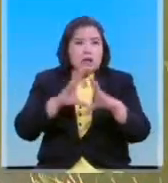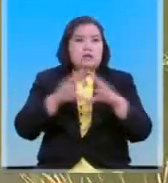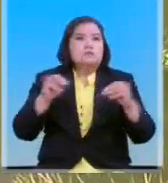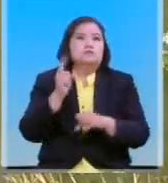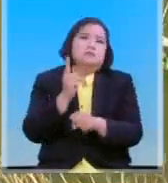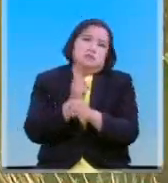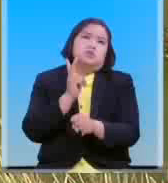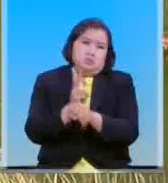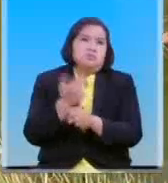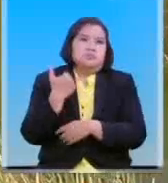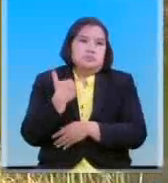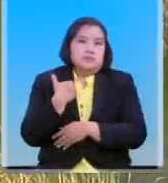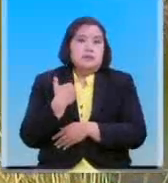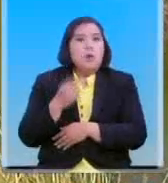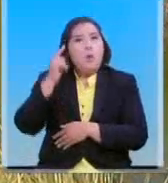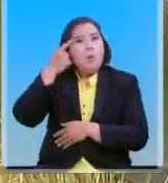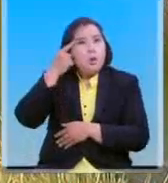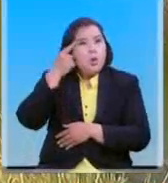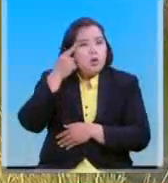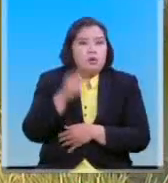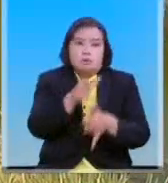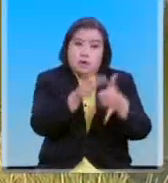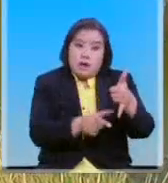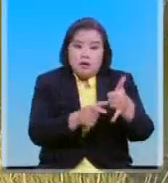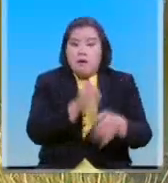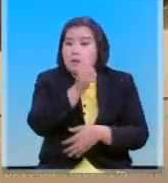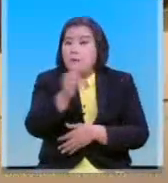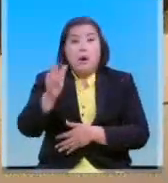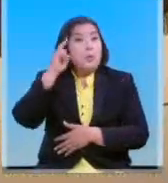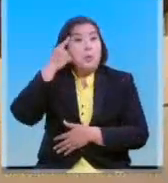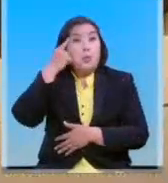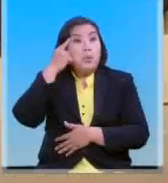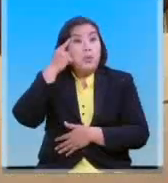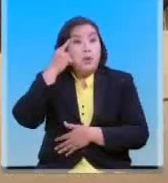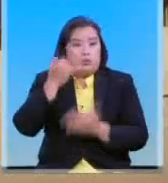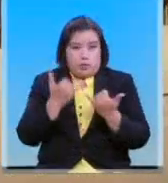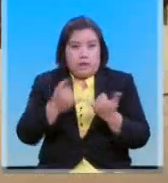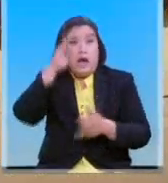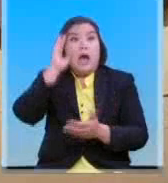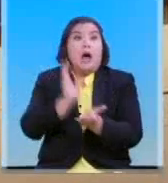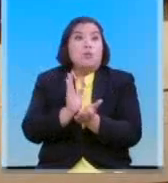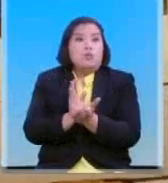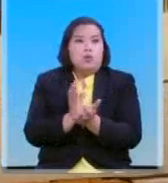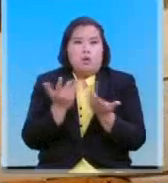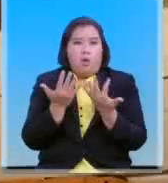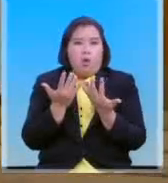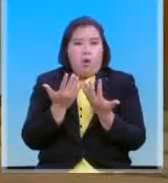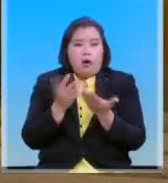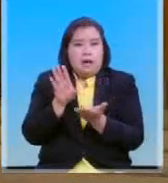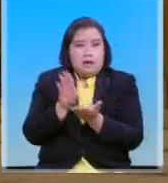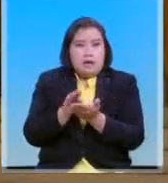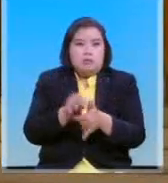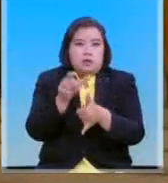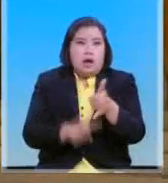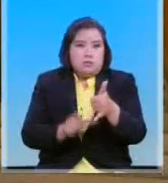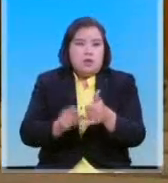ลยทำให้ญาติเนี่ยไม่ได้ทราบความเคลื่อนไหวของผู้เสียชีวิตแล้วนะคะตำรวจฝ่ายสืบสวนก็อยู่ระหว่างการติดตามตัวชาย2คนมา